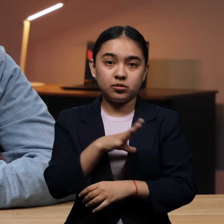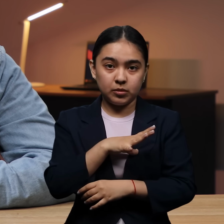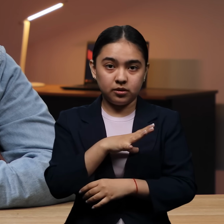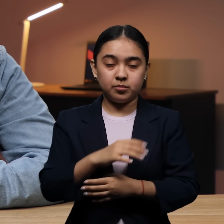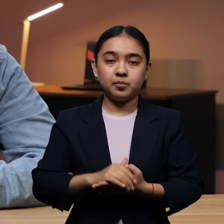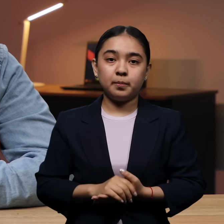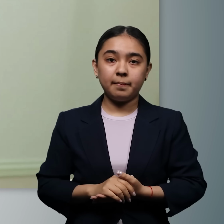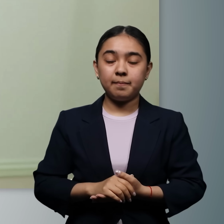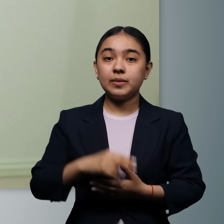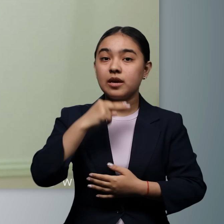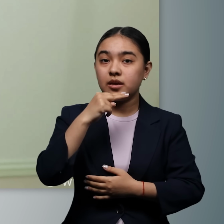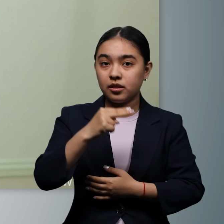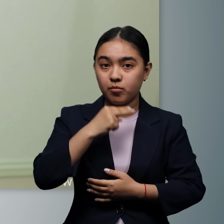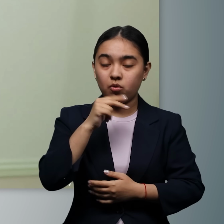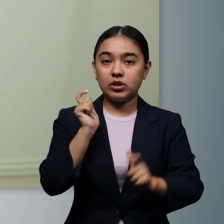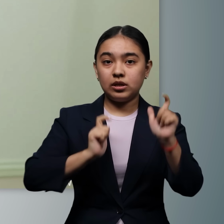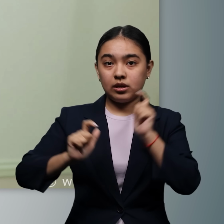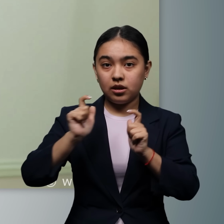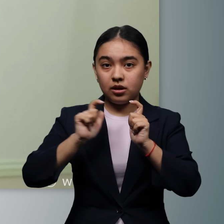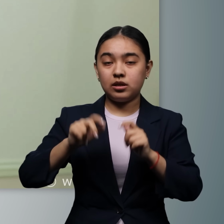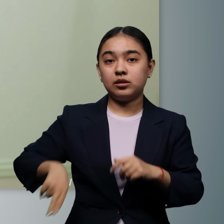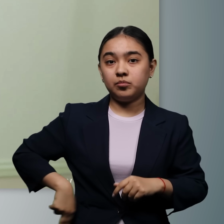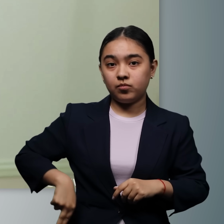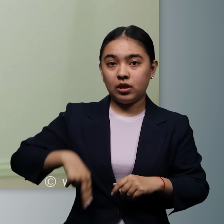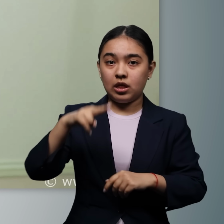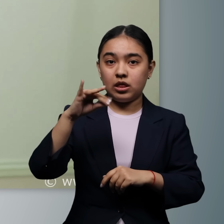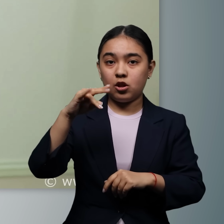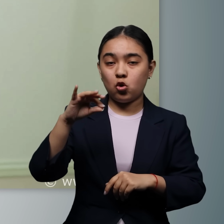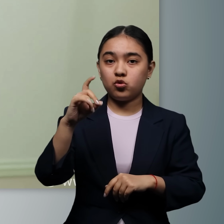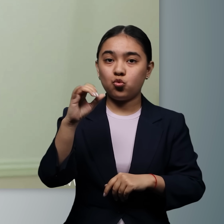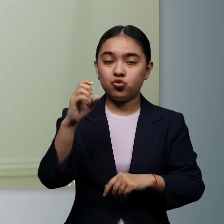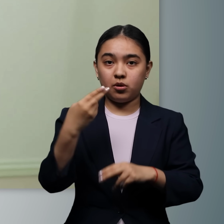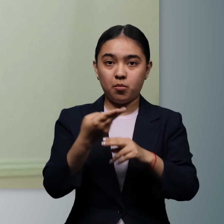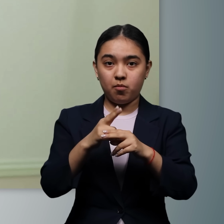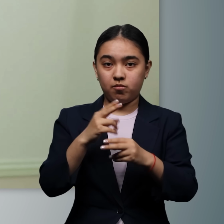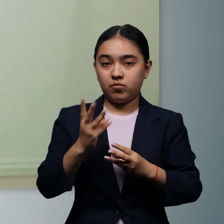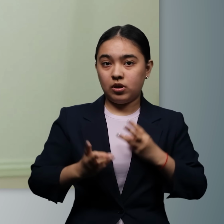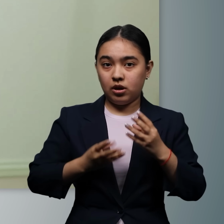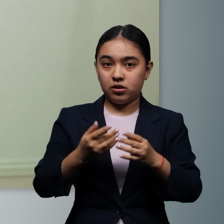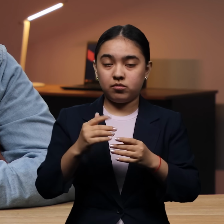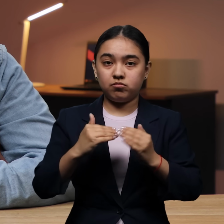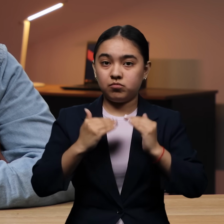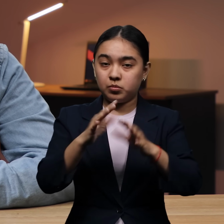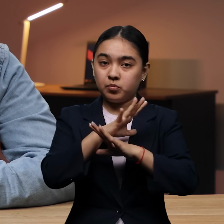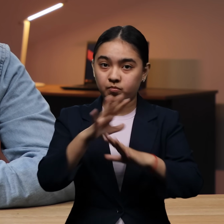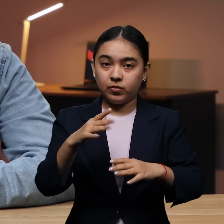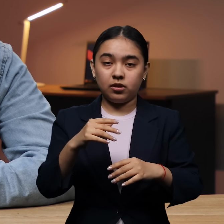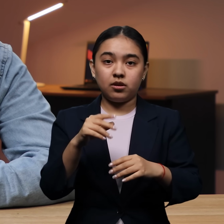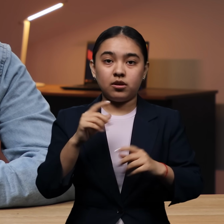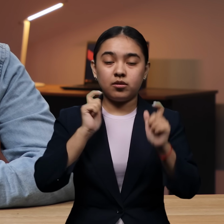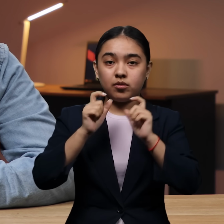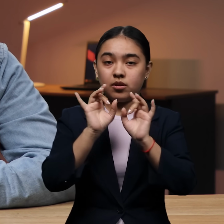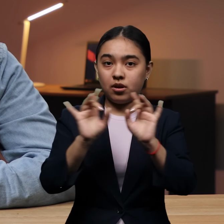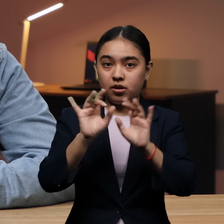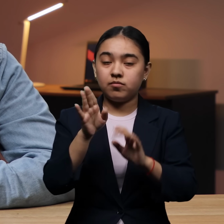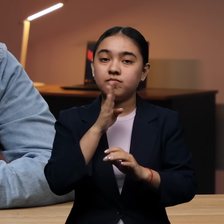bergan. E'tiborlisi, institut rektori Dilnoza Xo'jayevaning ham reaksiyasi bundan ortiq bo'lmagan. Talabalarning aytishicha,